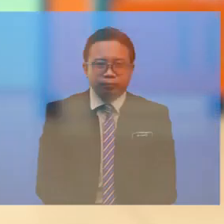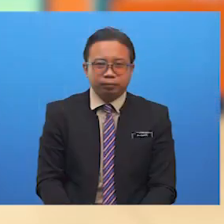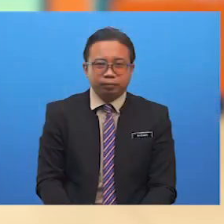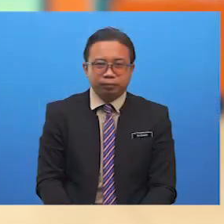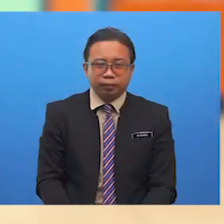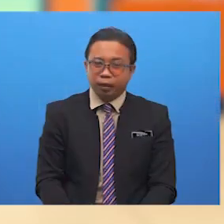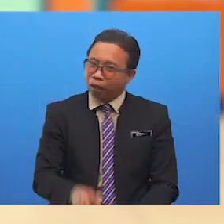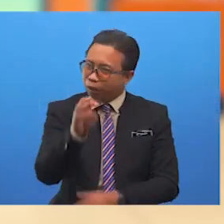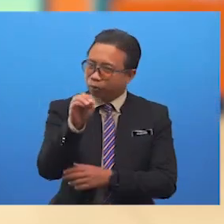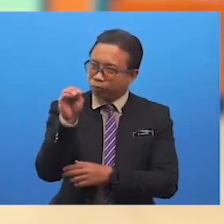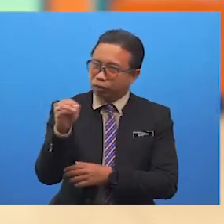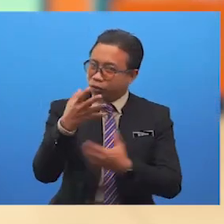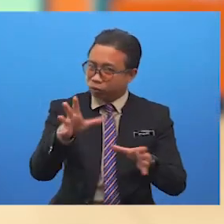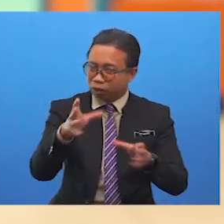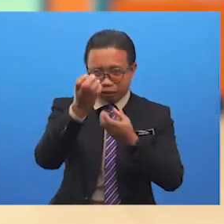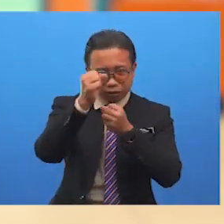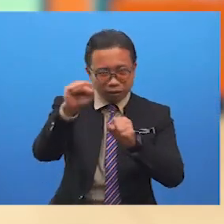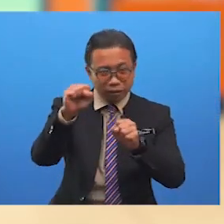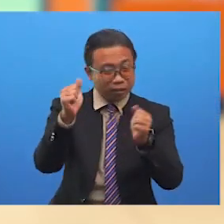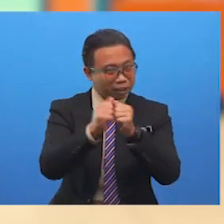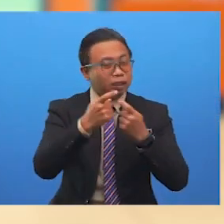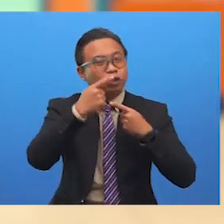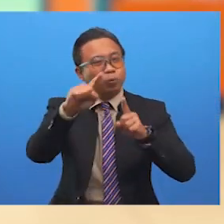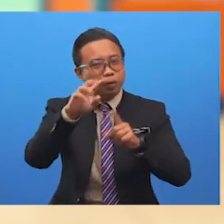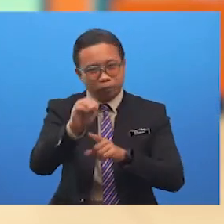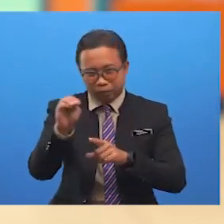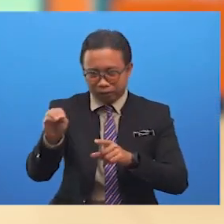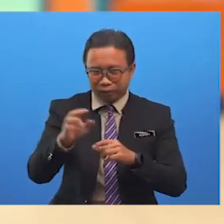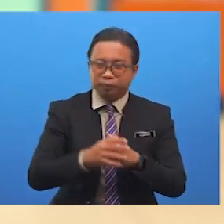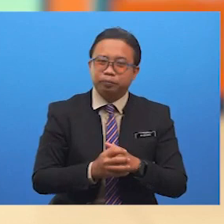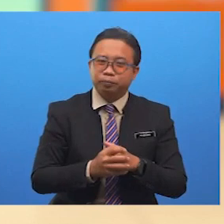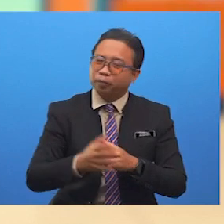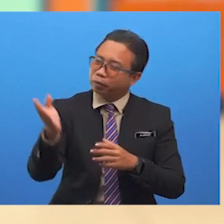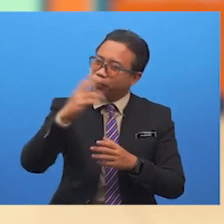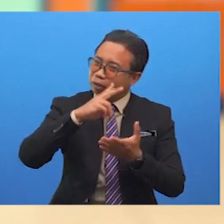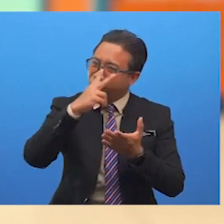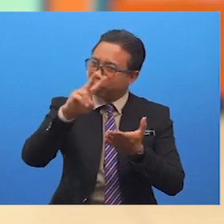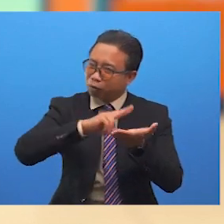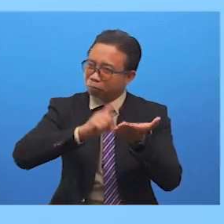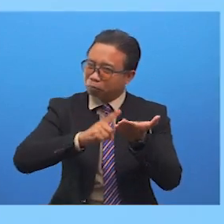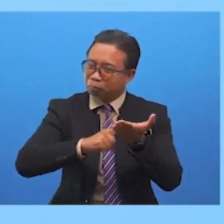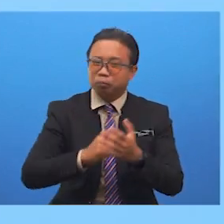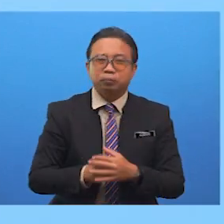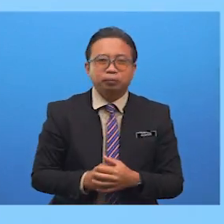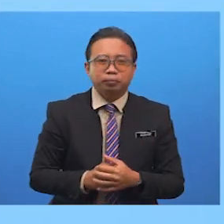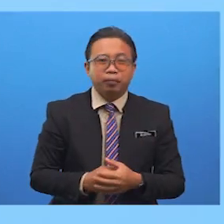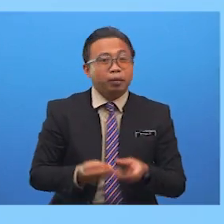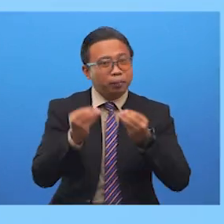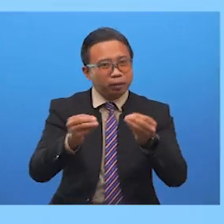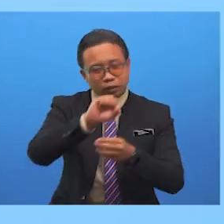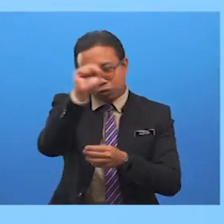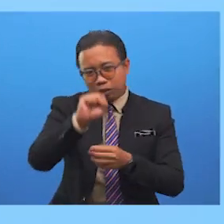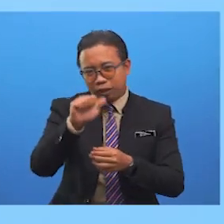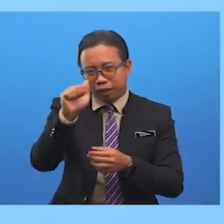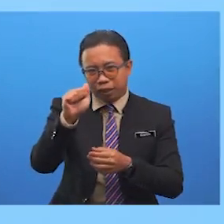ha murid-murid sudah bersedia dengan jawaban masing-masing Mari kita semua bersama bagi soal